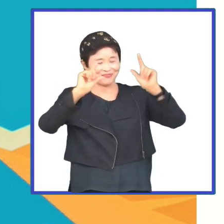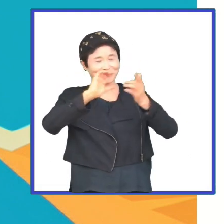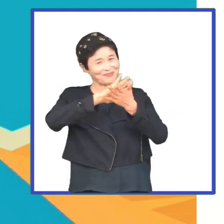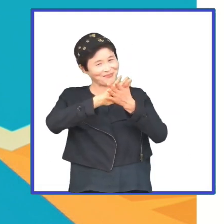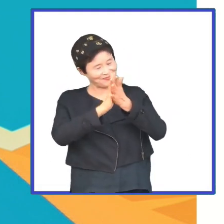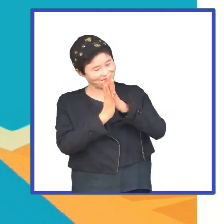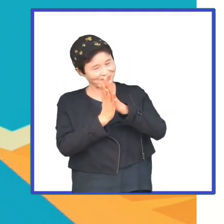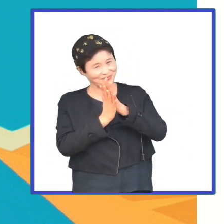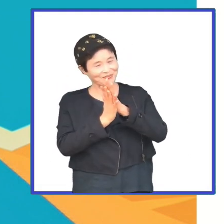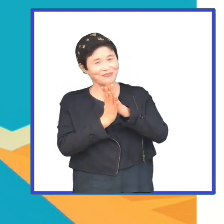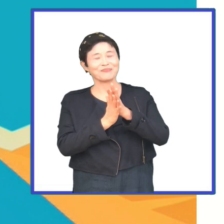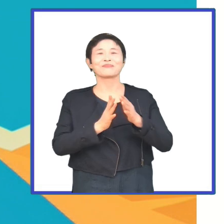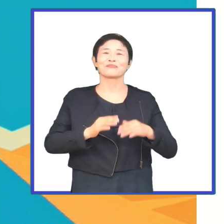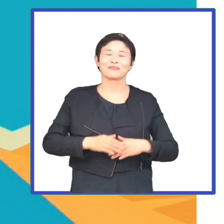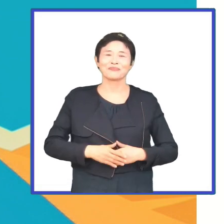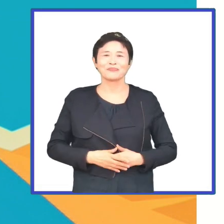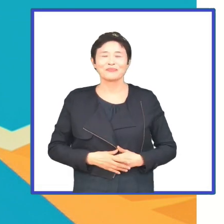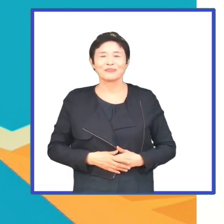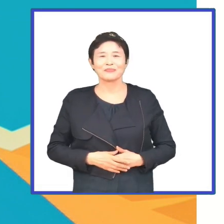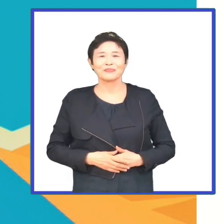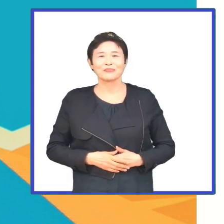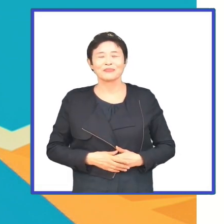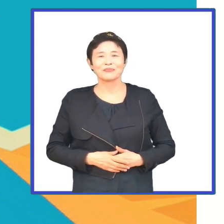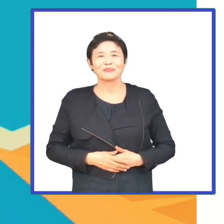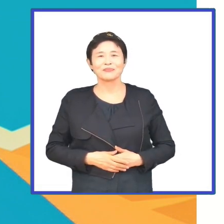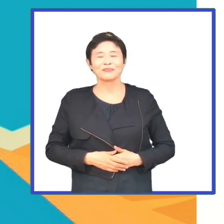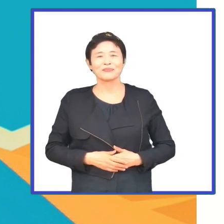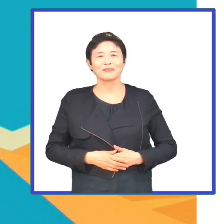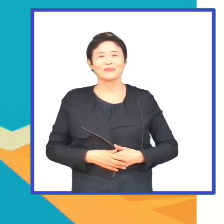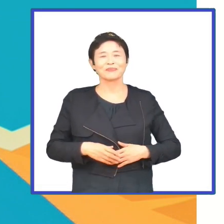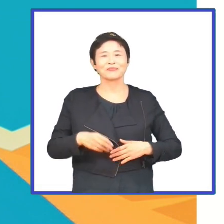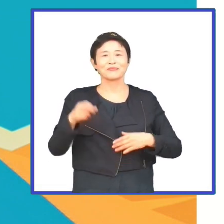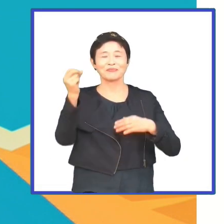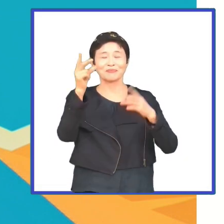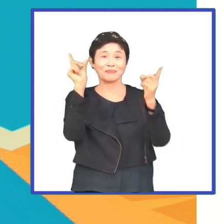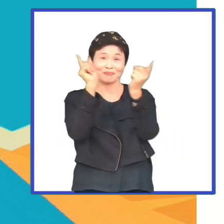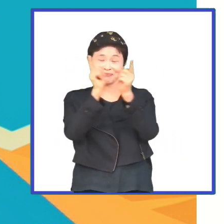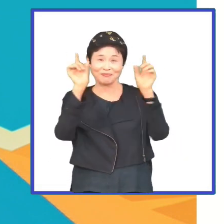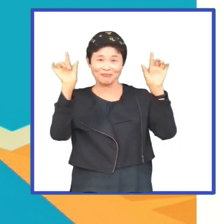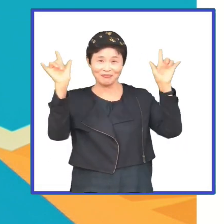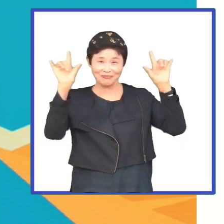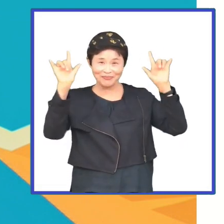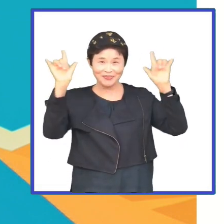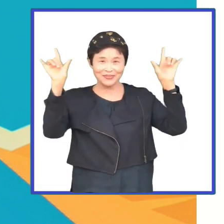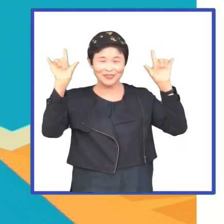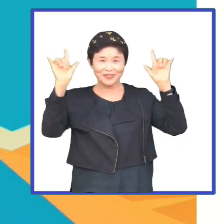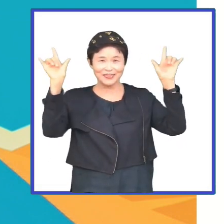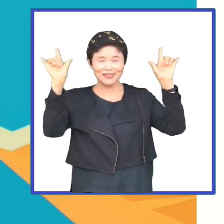알아보는 시간을 가질 거예요. 우리 다음 시간에 또 또 만나요. 만나요.